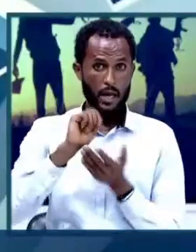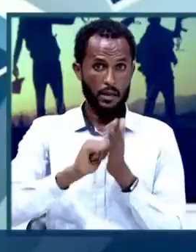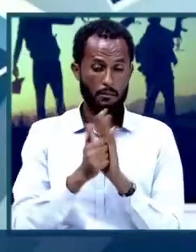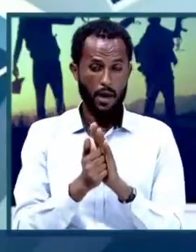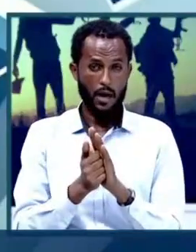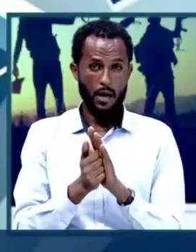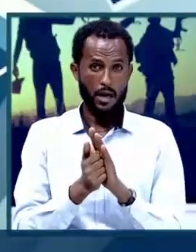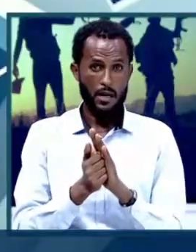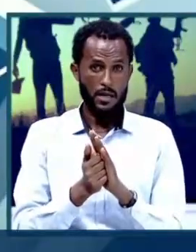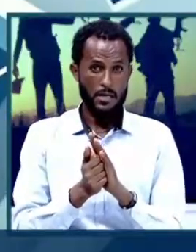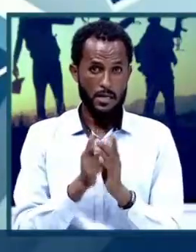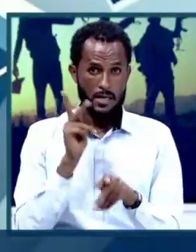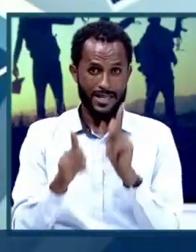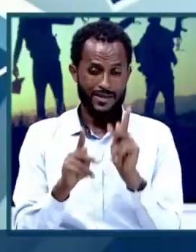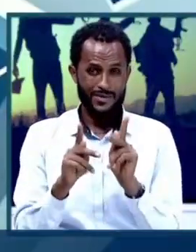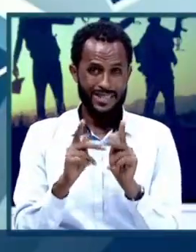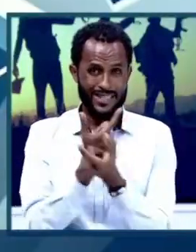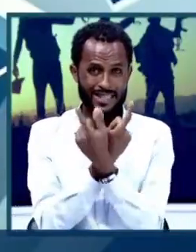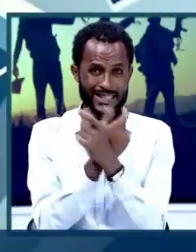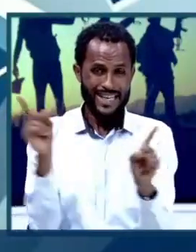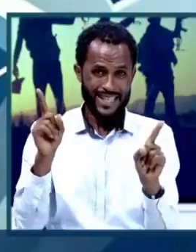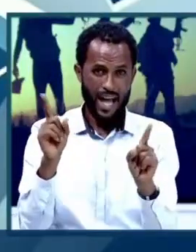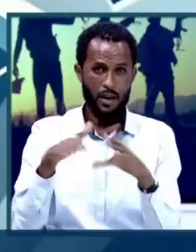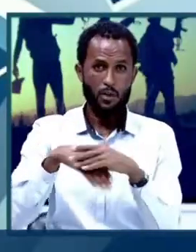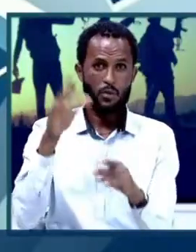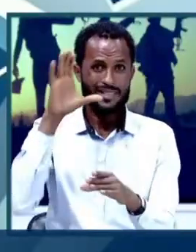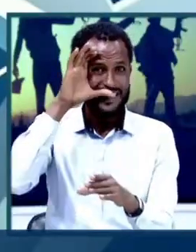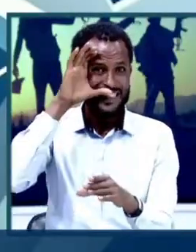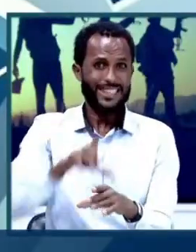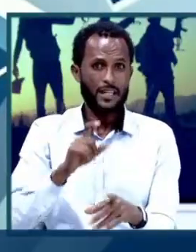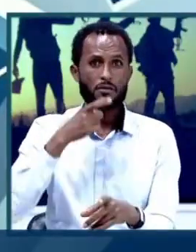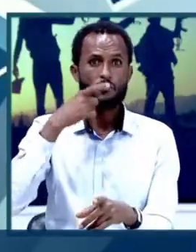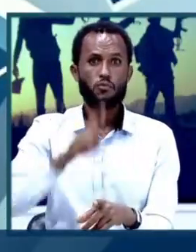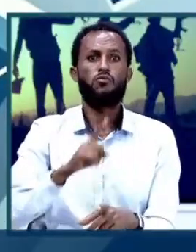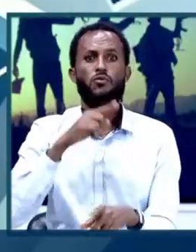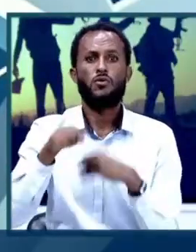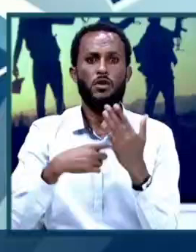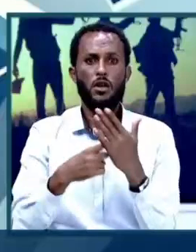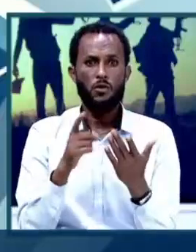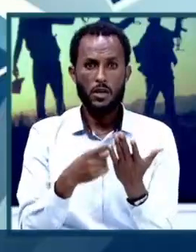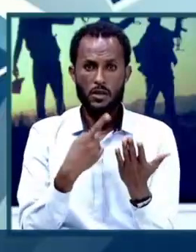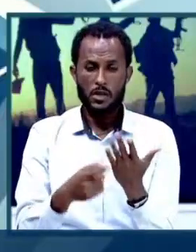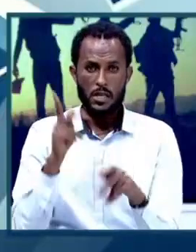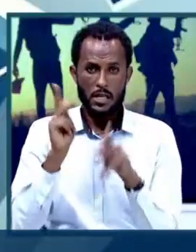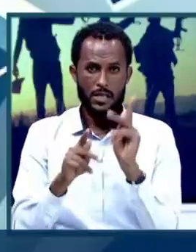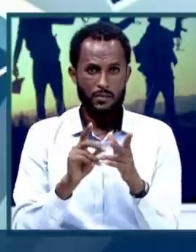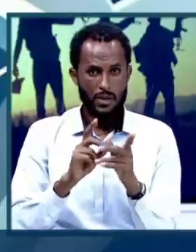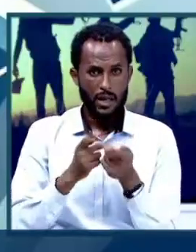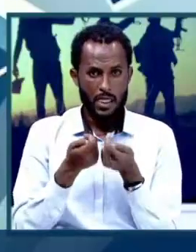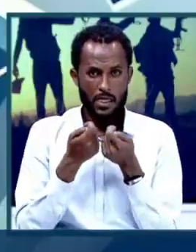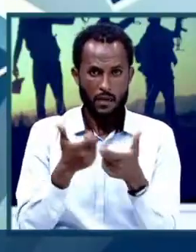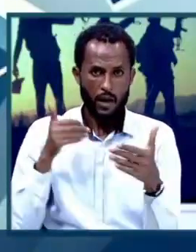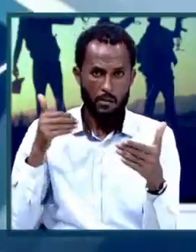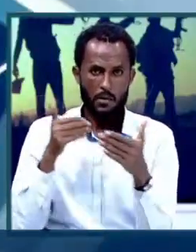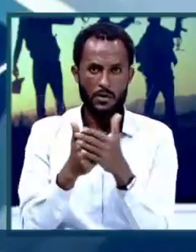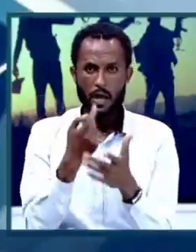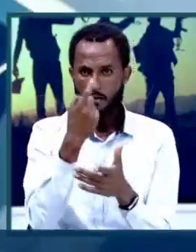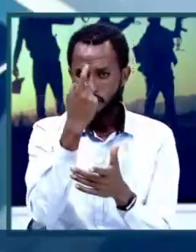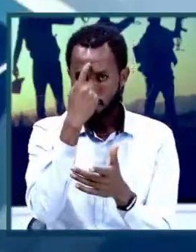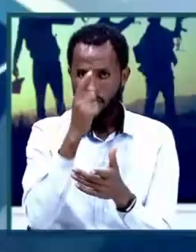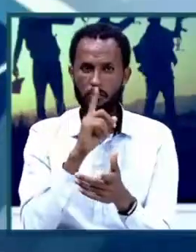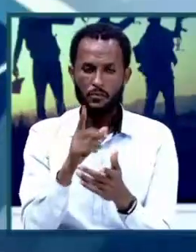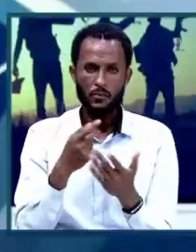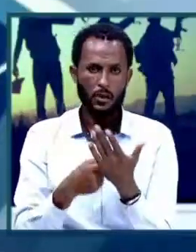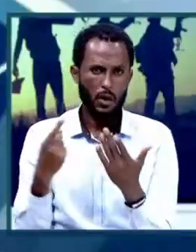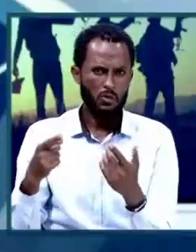ነፃ ከውፅእ ግድነት እውን ስለ ዘለዎ ግቡእ እውን ስለ ዝኾነ ነዚ ህዝቢ እዚ ቀልጢፍካ መብፃሕ ግድን ምስ ወፃእ